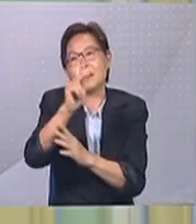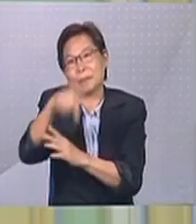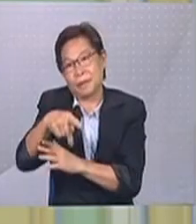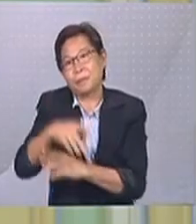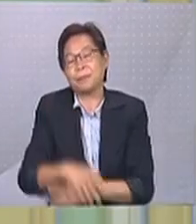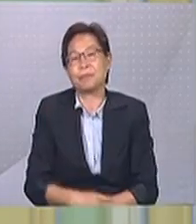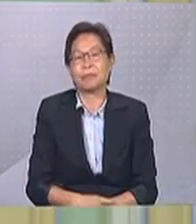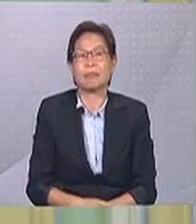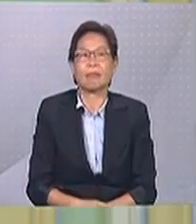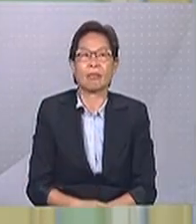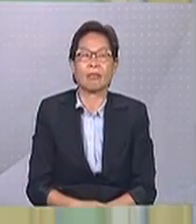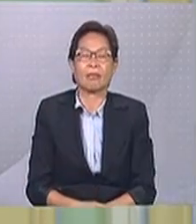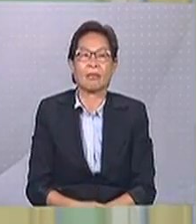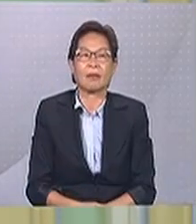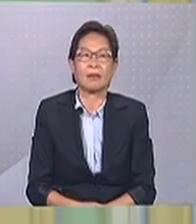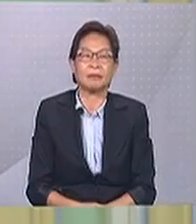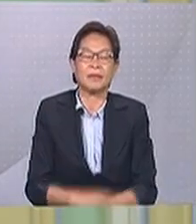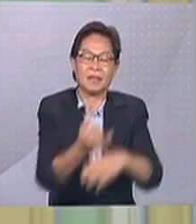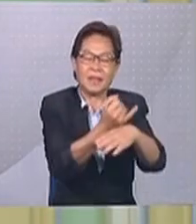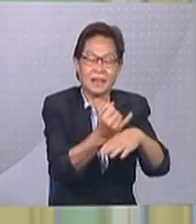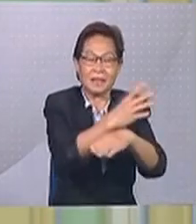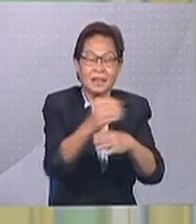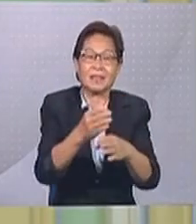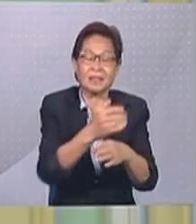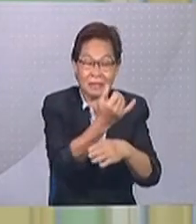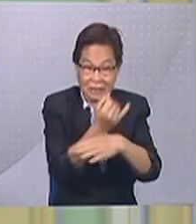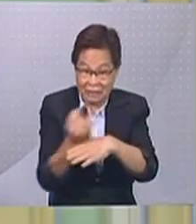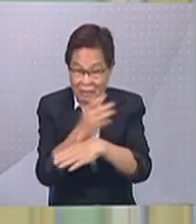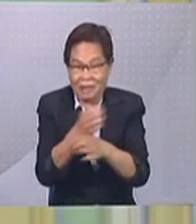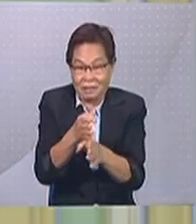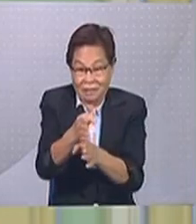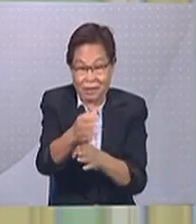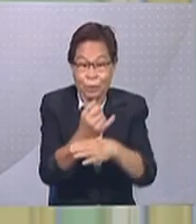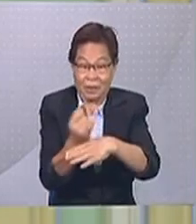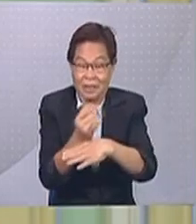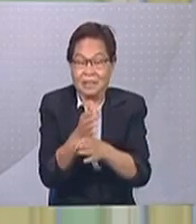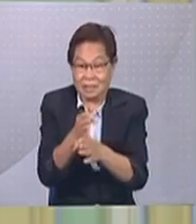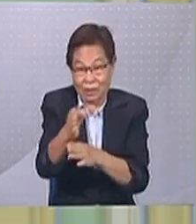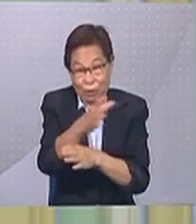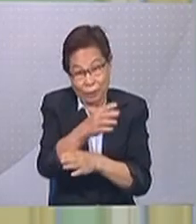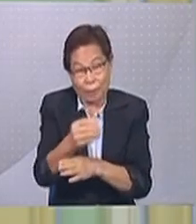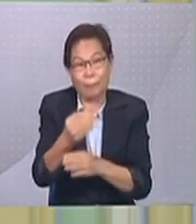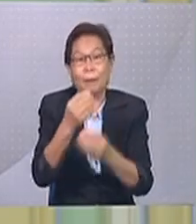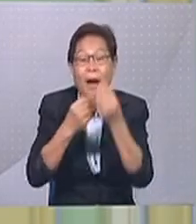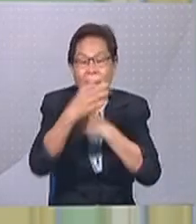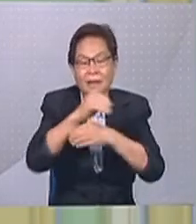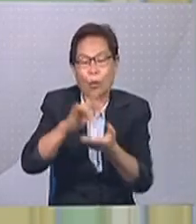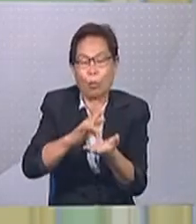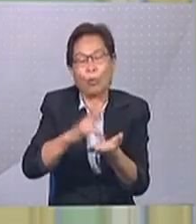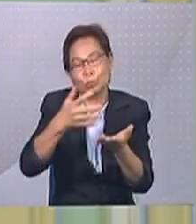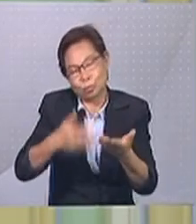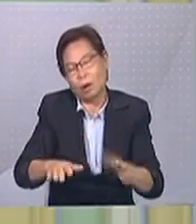Walau bagaimanapun, industri dan sektor yang berkaitan dengan makanan dan perubatan